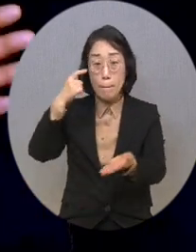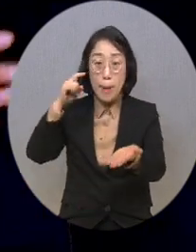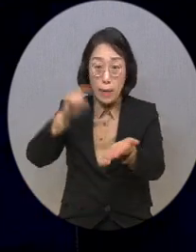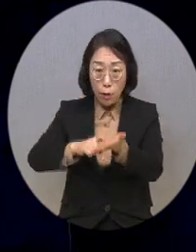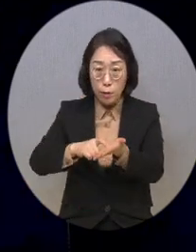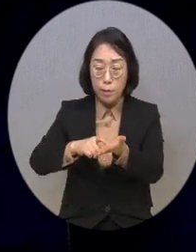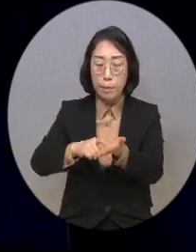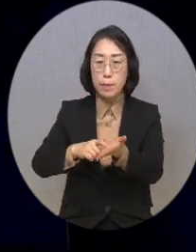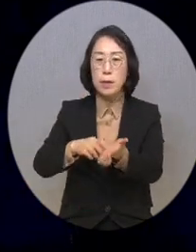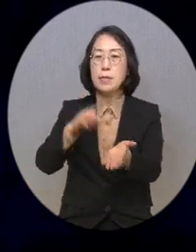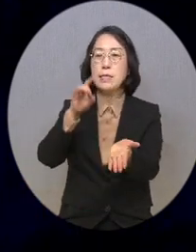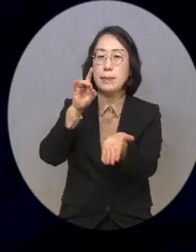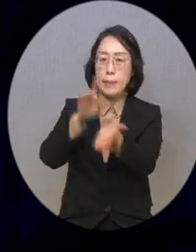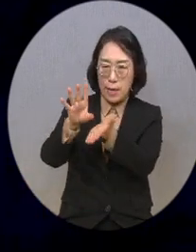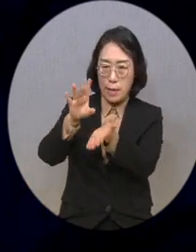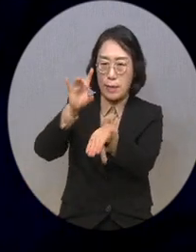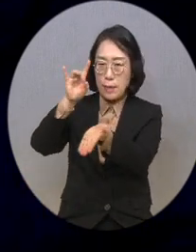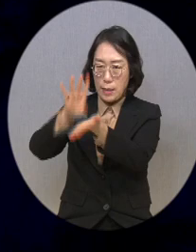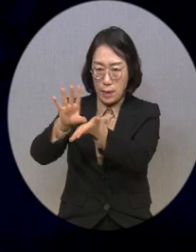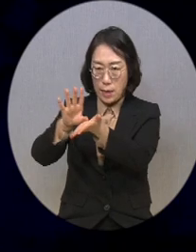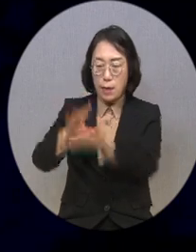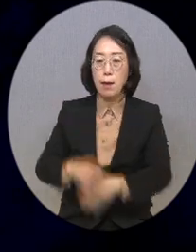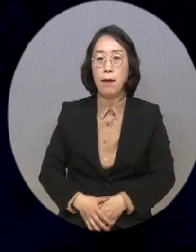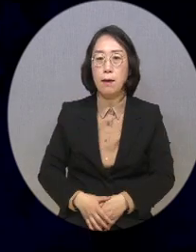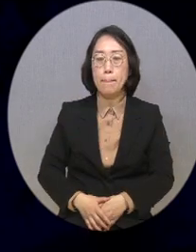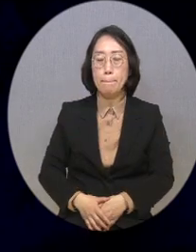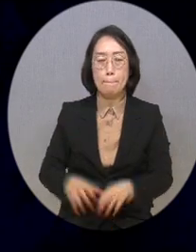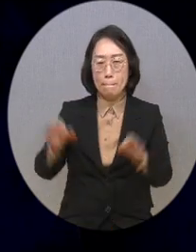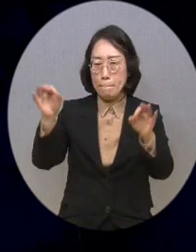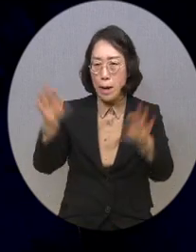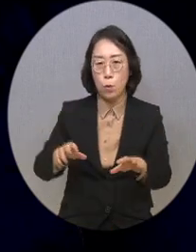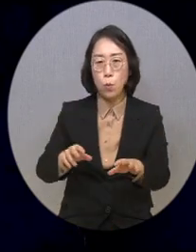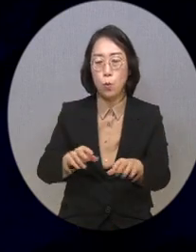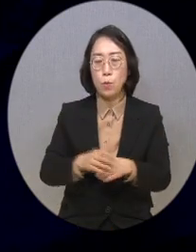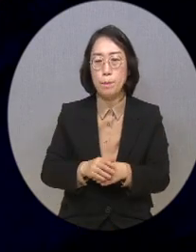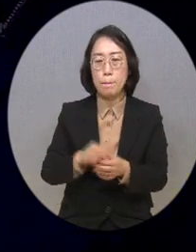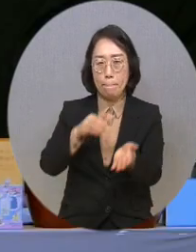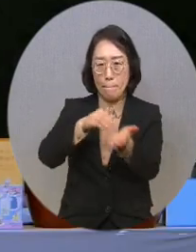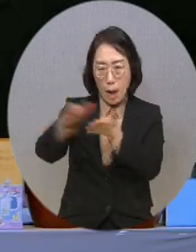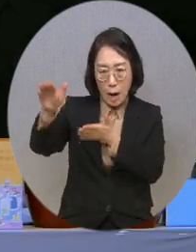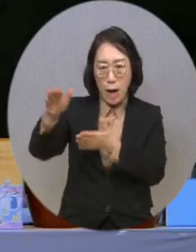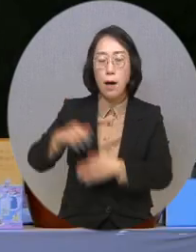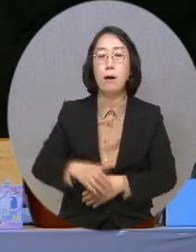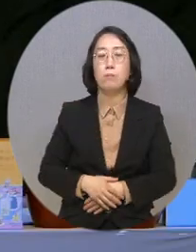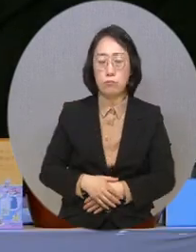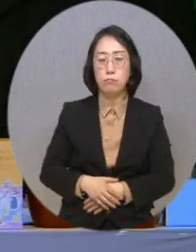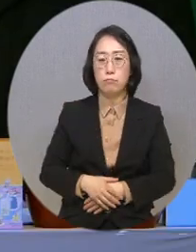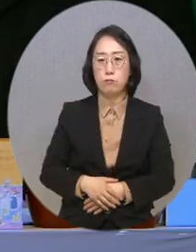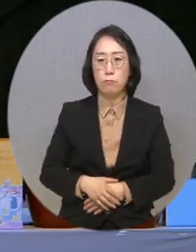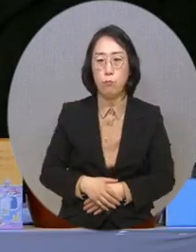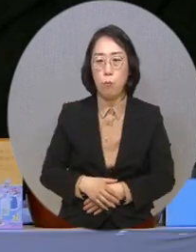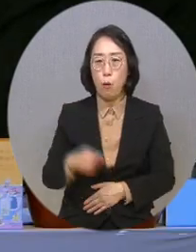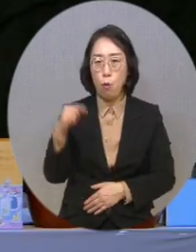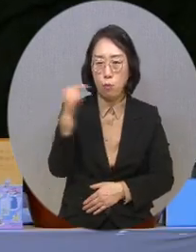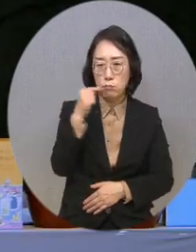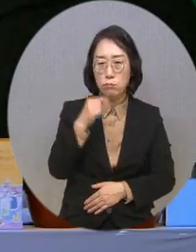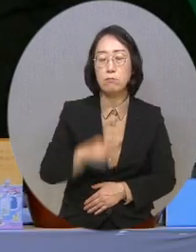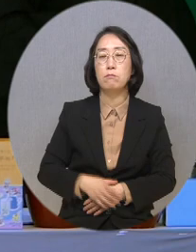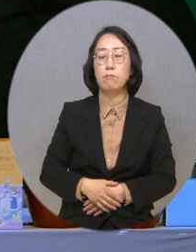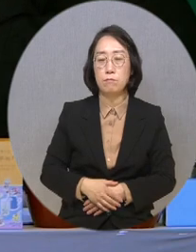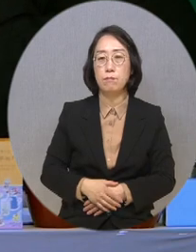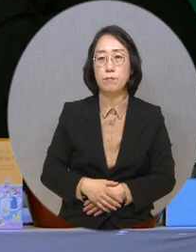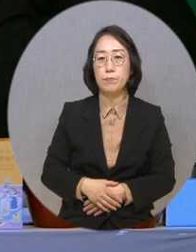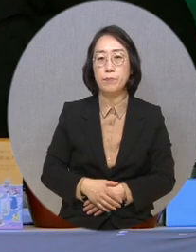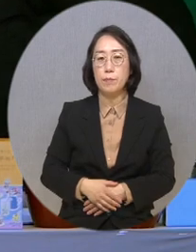바로 즉각 퇴출하는 온 스트라이크 아웃제 이걸 시행하고 있습니다. 한 방에 가는 게 한 방에. 무섭지. 한 방이네.